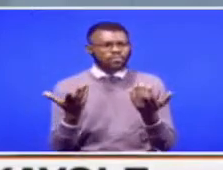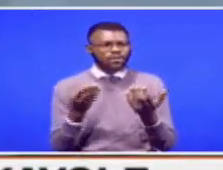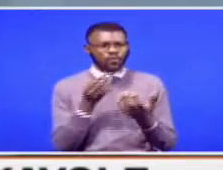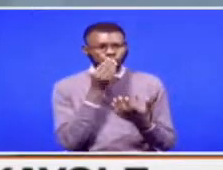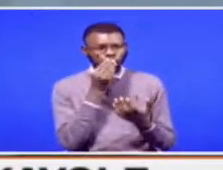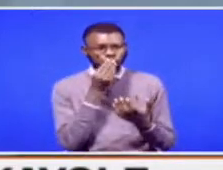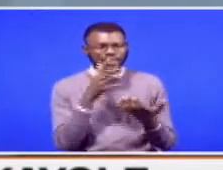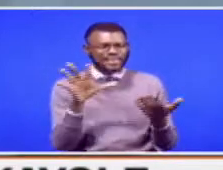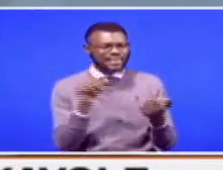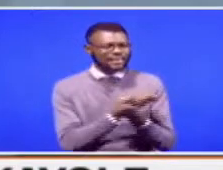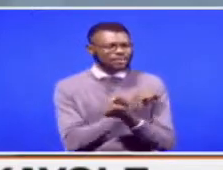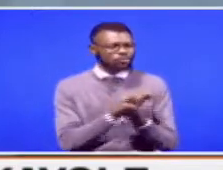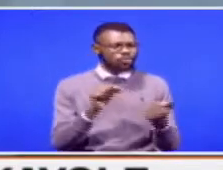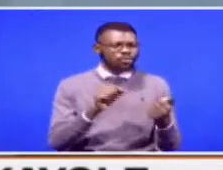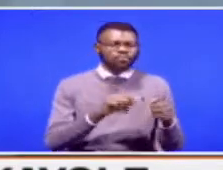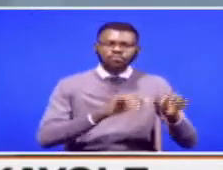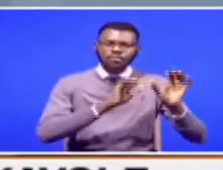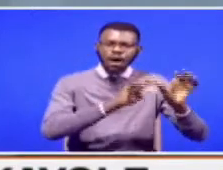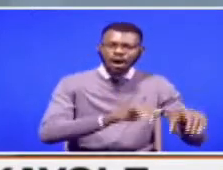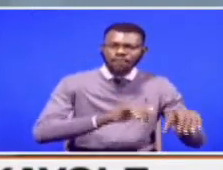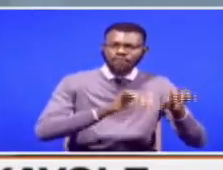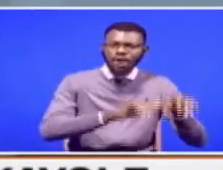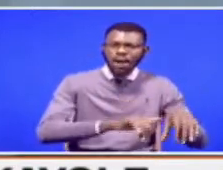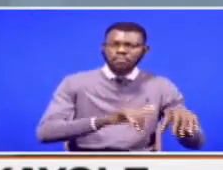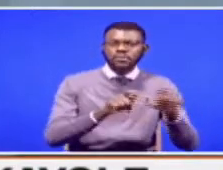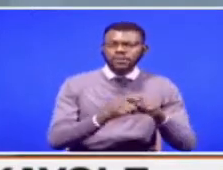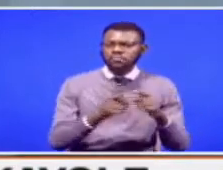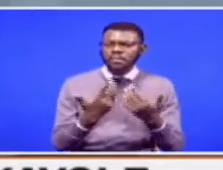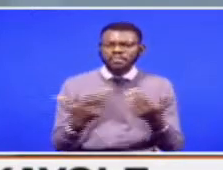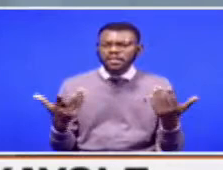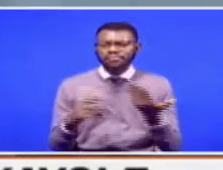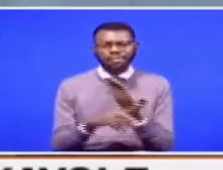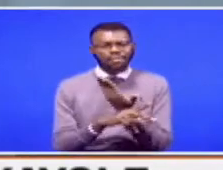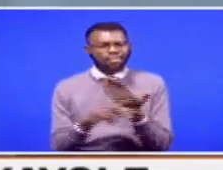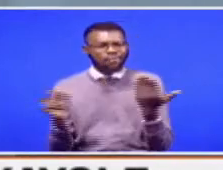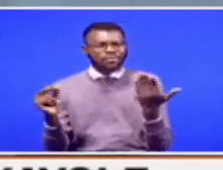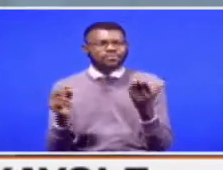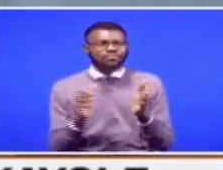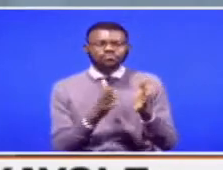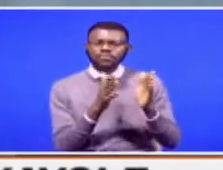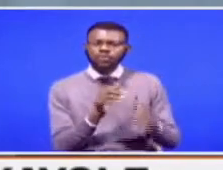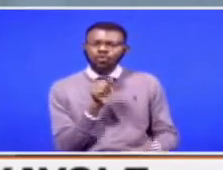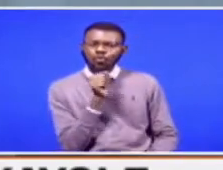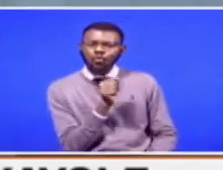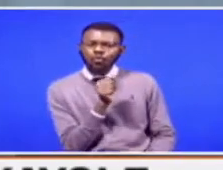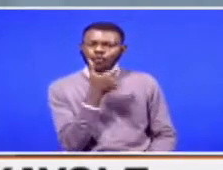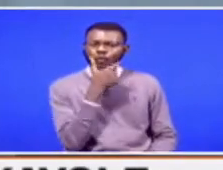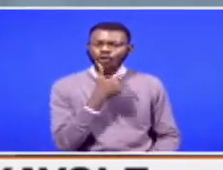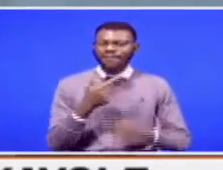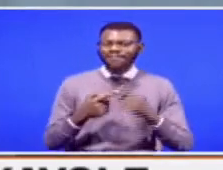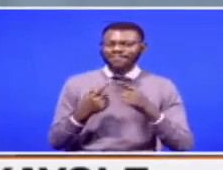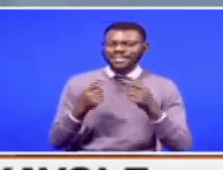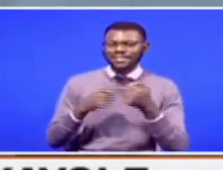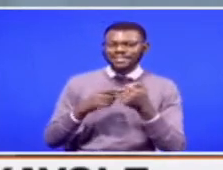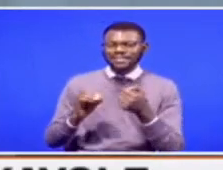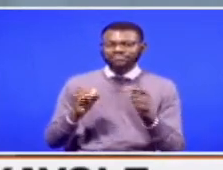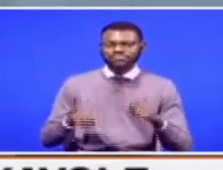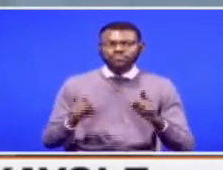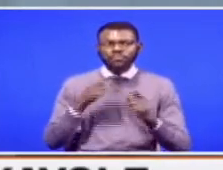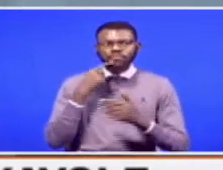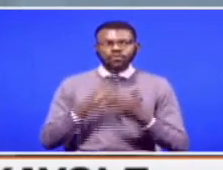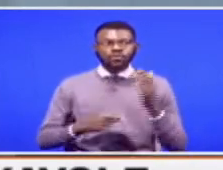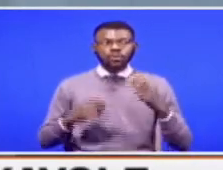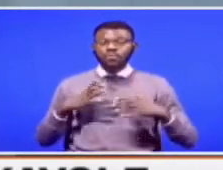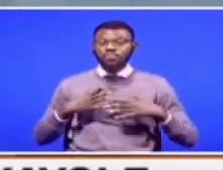mali isiyokadirika kuibwa mapema mwezi uliopita. Mzee Mbugwa mwenye umri wa miaka 60 anadai kwamba zaidi ya